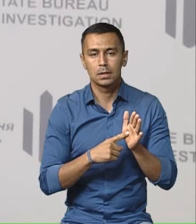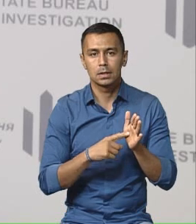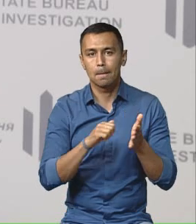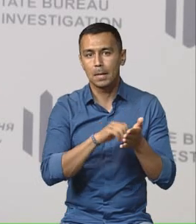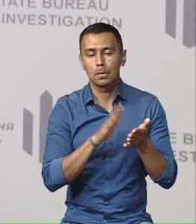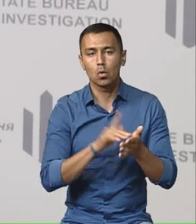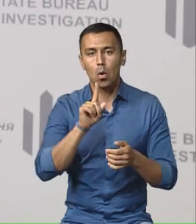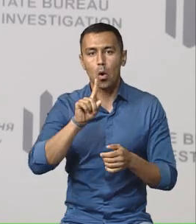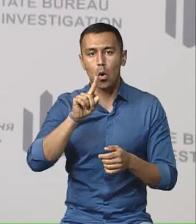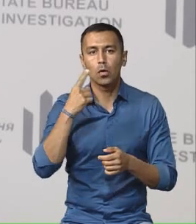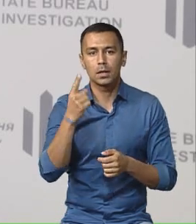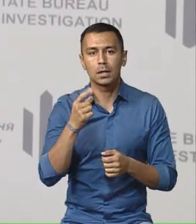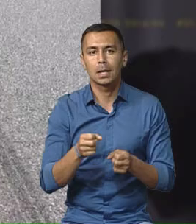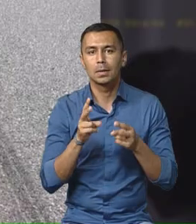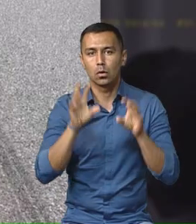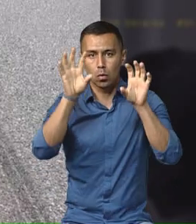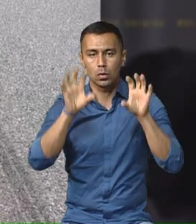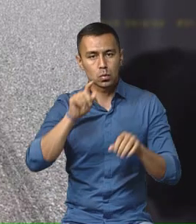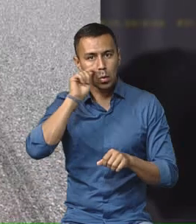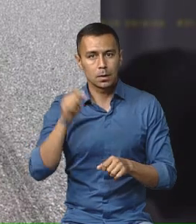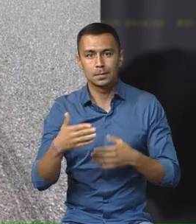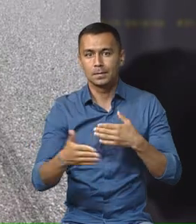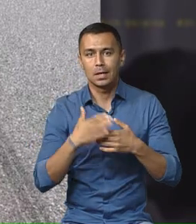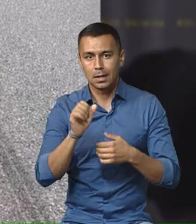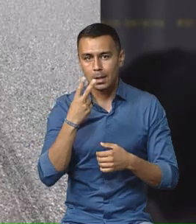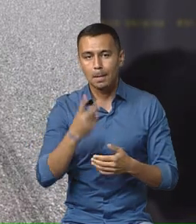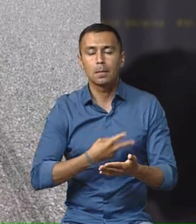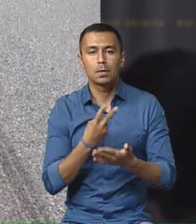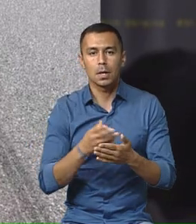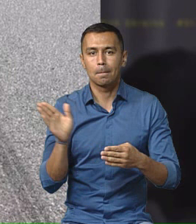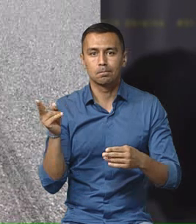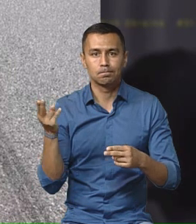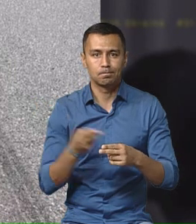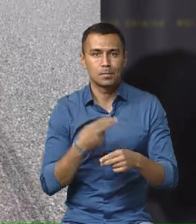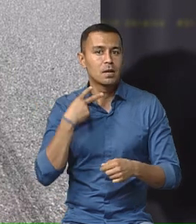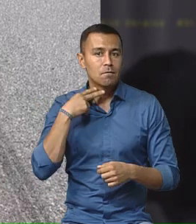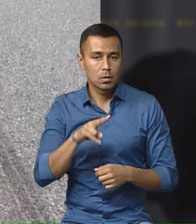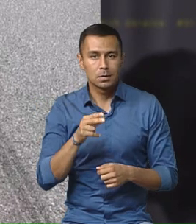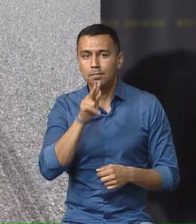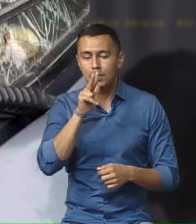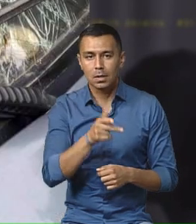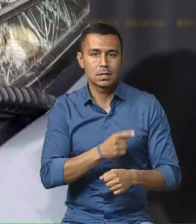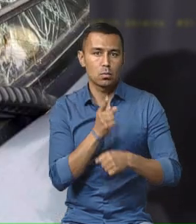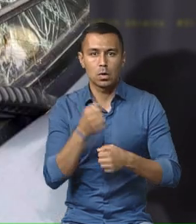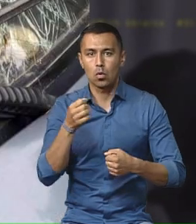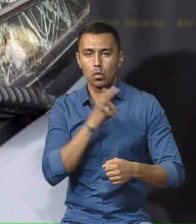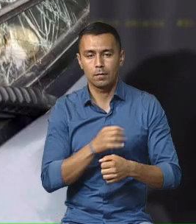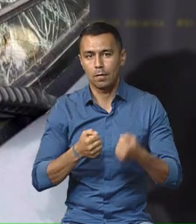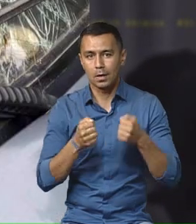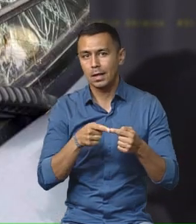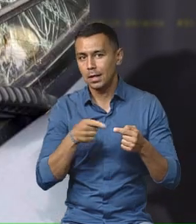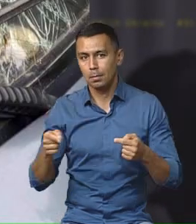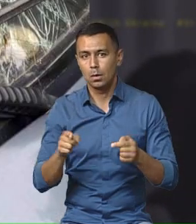1 Кримінального кодексу України. Санкція статті передбачає позбавлення волі на 3 роки та заборону кермувати авто на термін